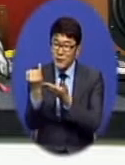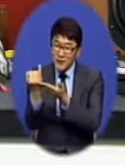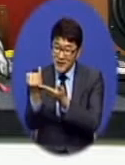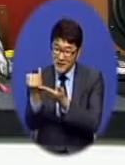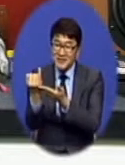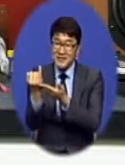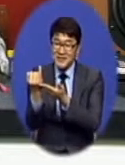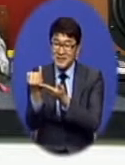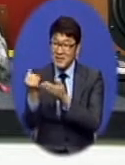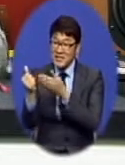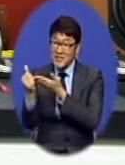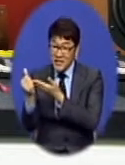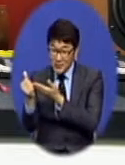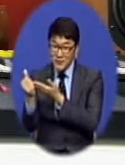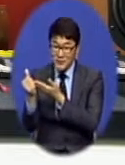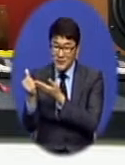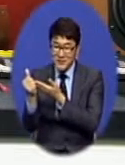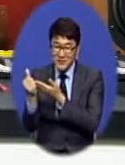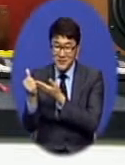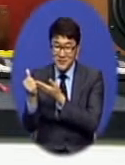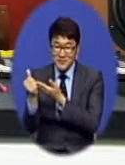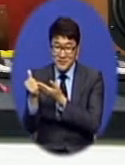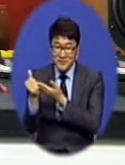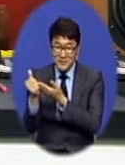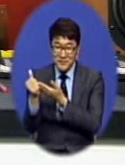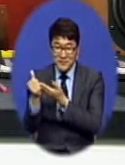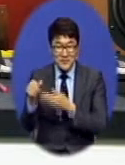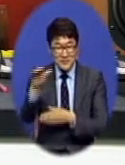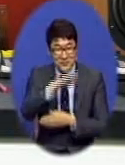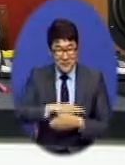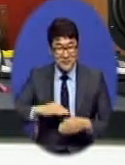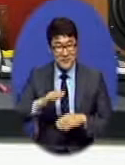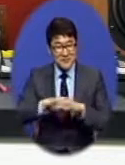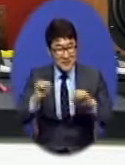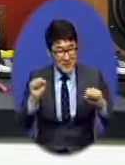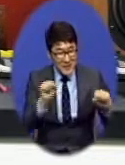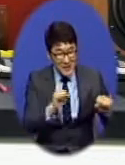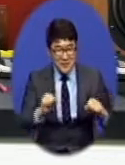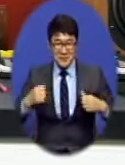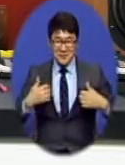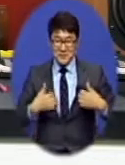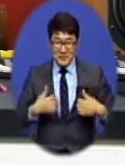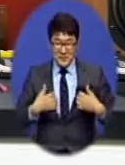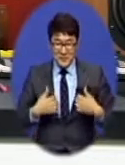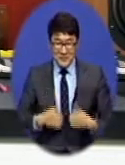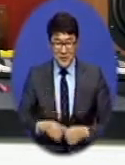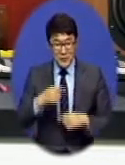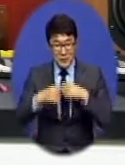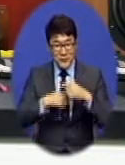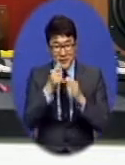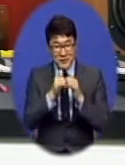네. 이명수 씨. 네, 안녕하세요. 내일 되는데 안녕하세요. 네, 아, 예, 안녕하십니까.